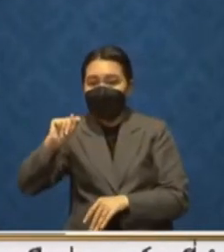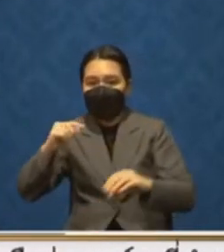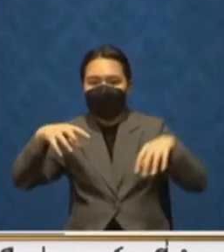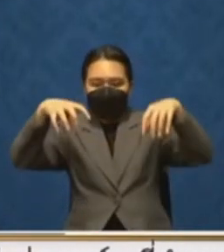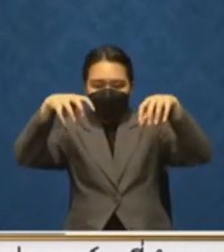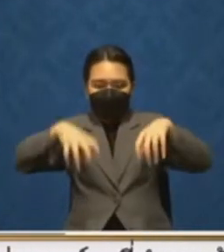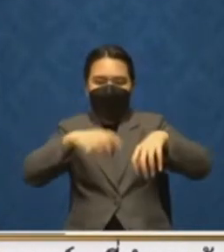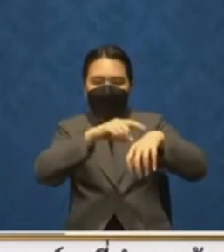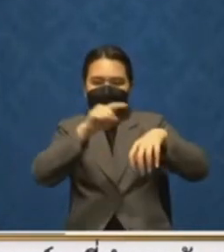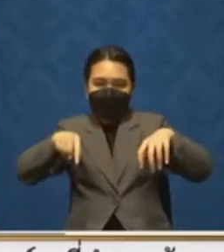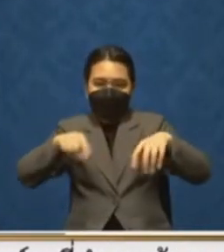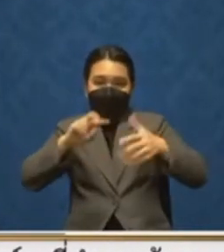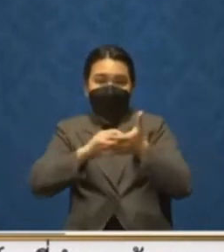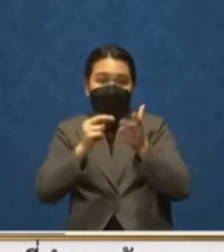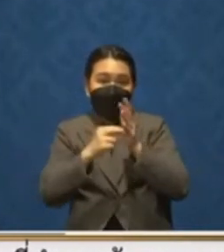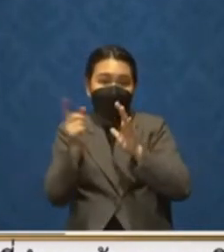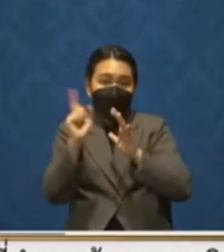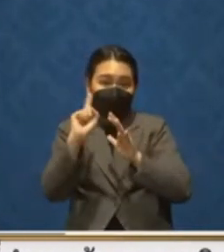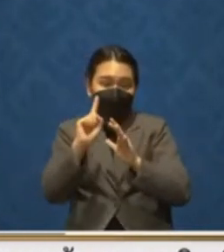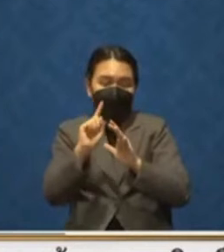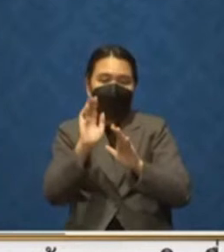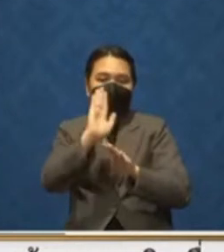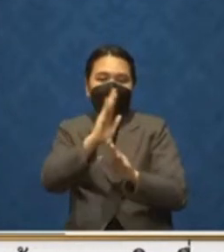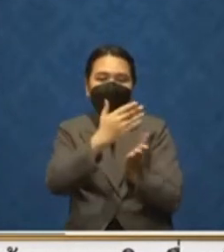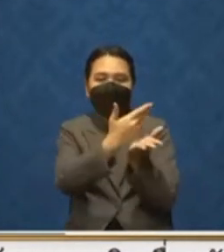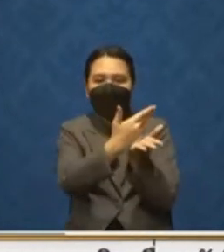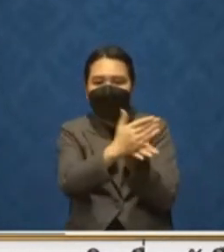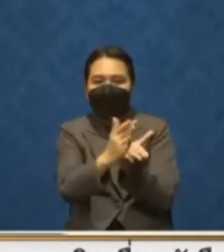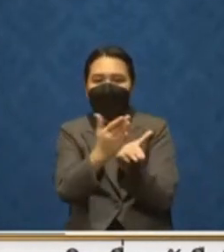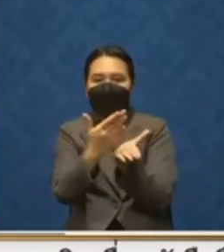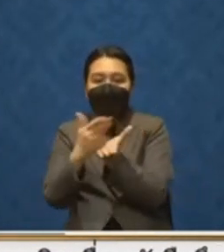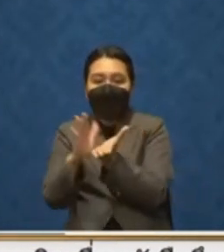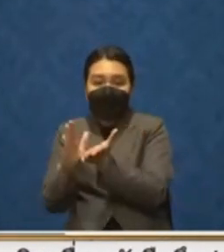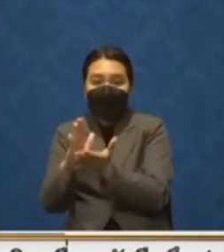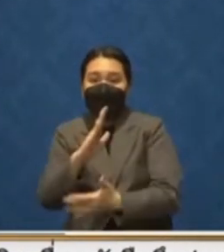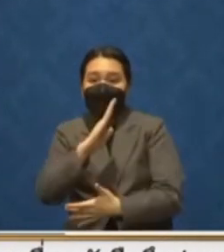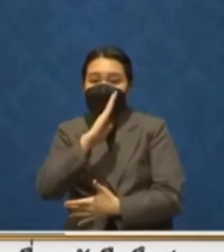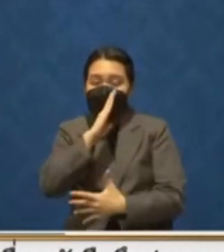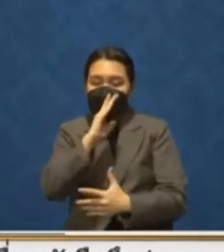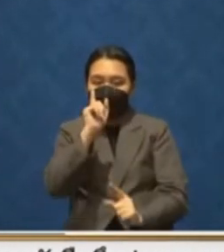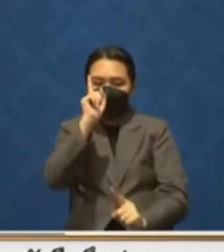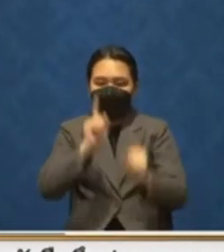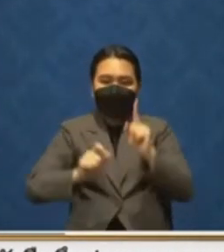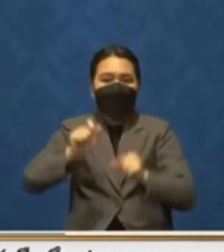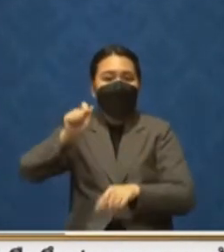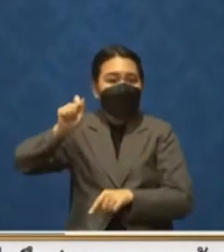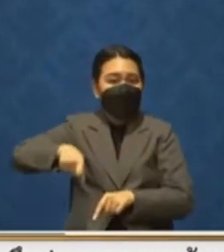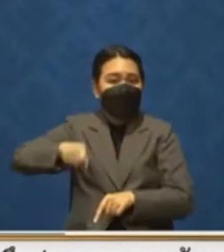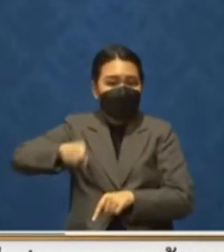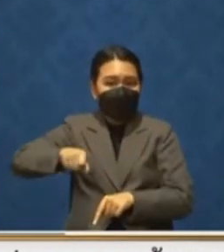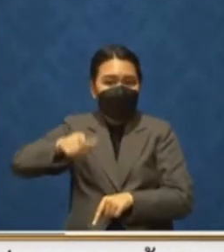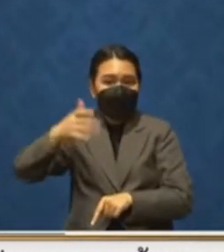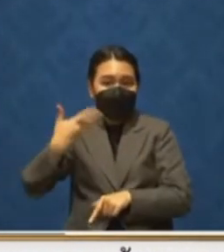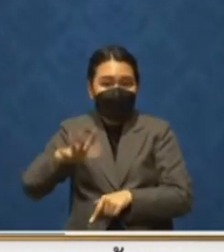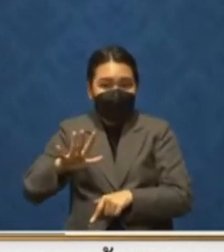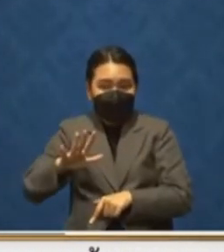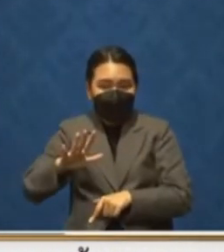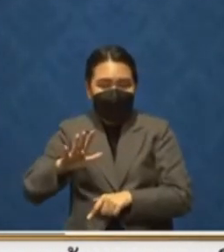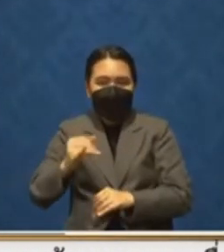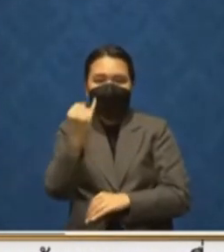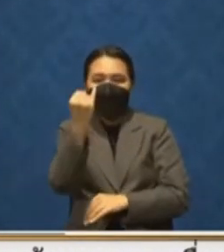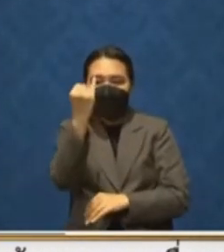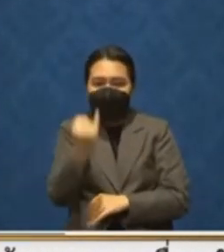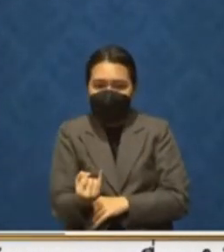รับสัมปทานเดิมเพราะมีการประมูลแล้วเขาไม่ชนะการประมูล